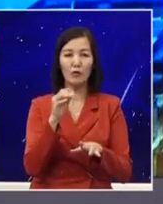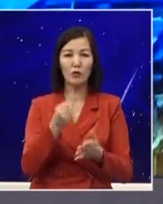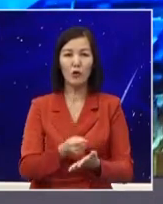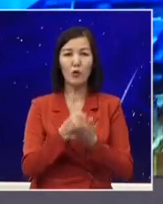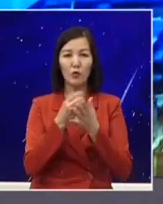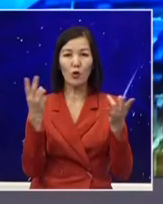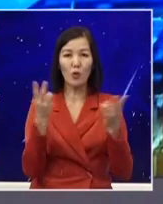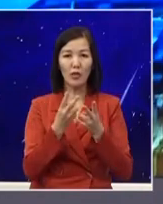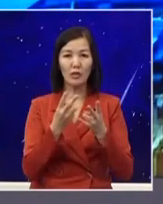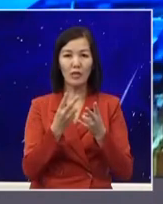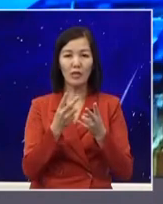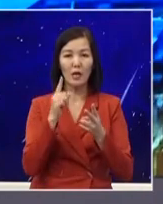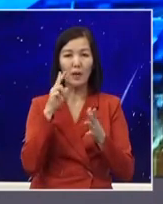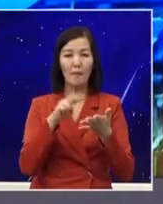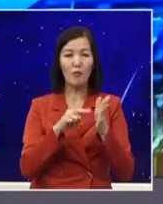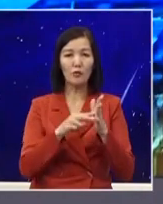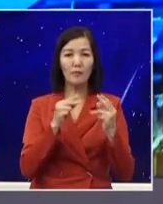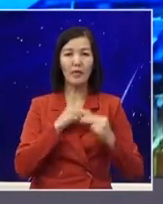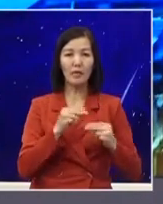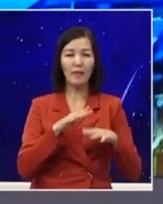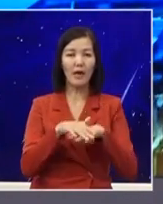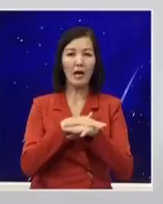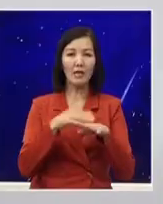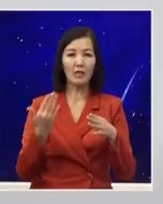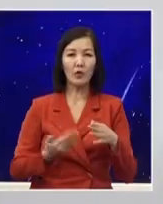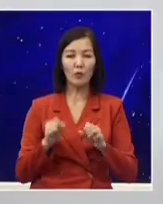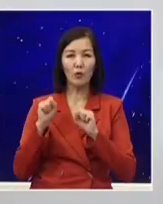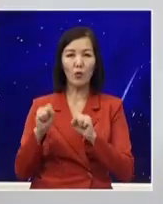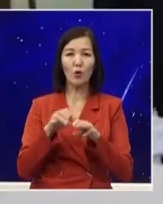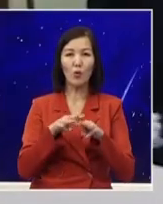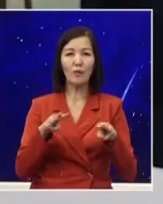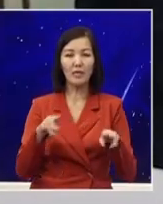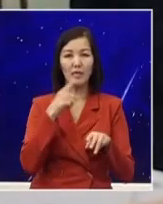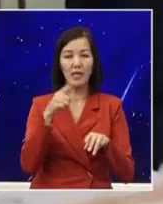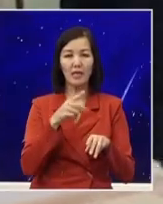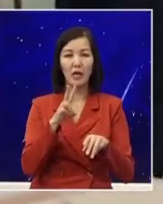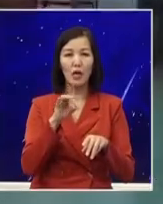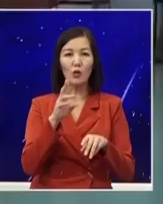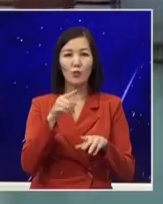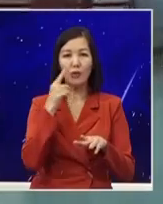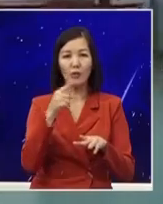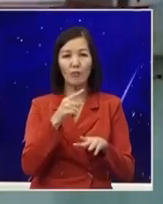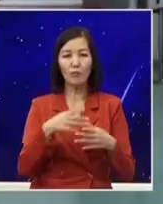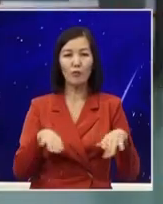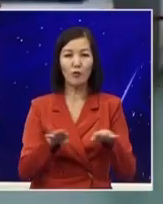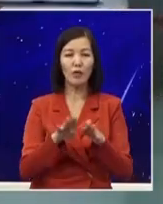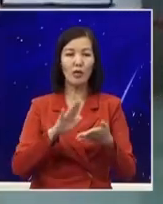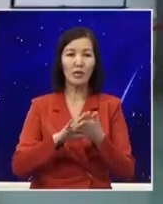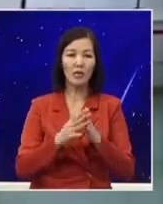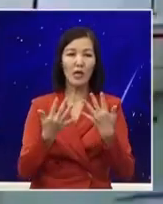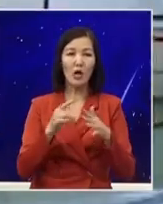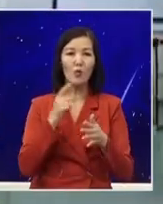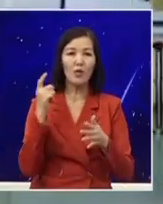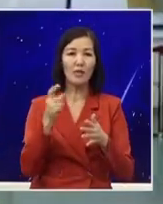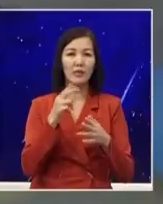қажет болады. Мұндай болжамды Еңбек және халықты әлеуметтік қорғау министрі айтты. Біржан Нұрымбетовтің айтуынша, мұндай жағдайда